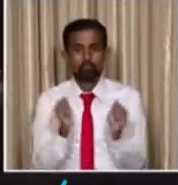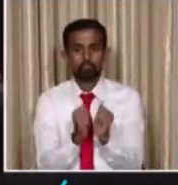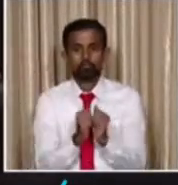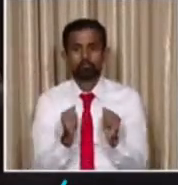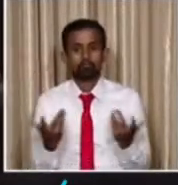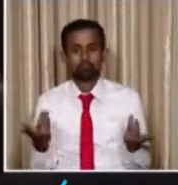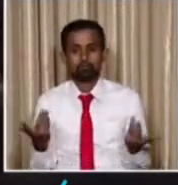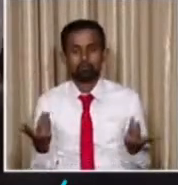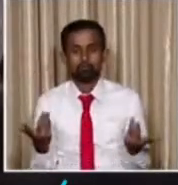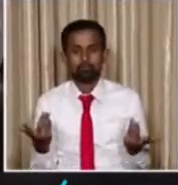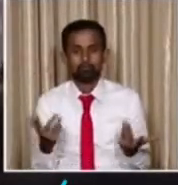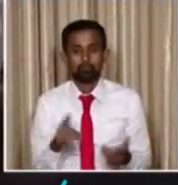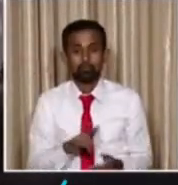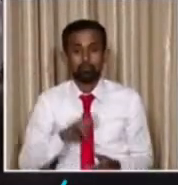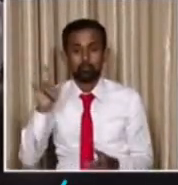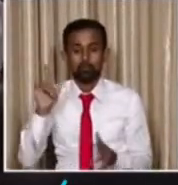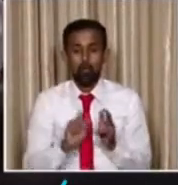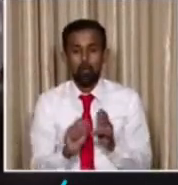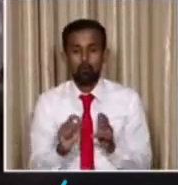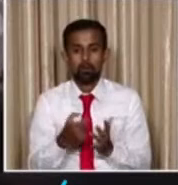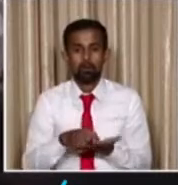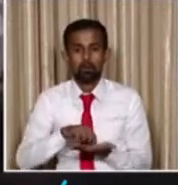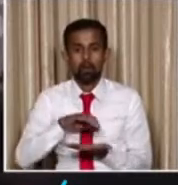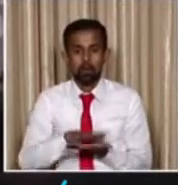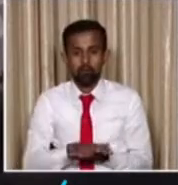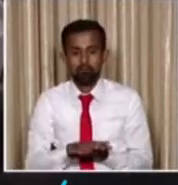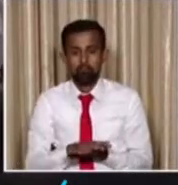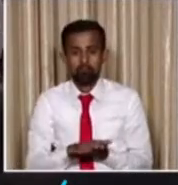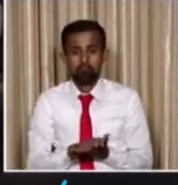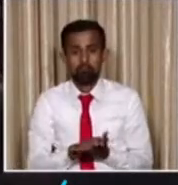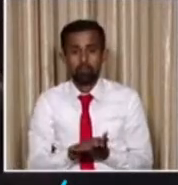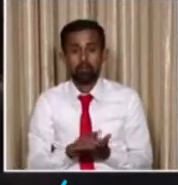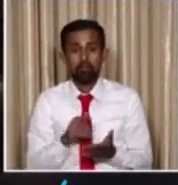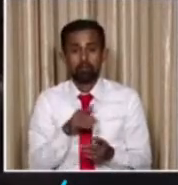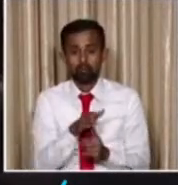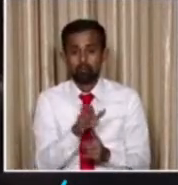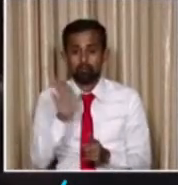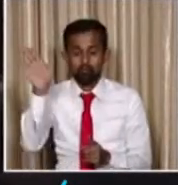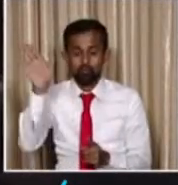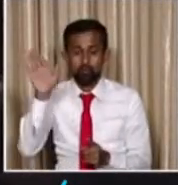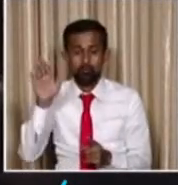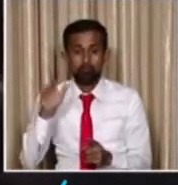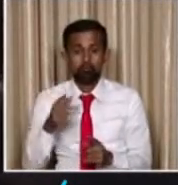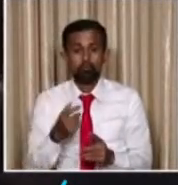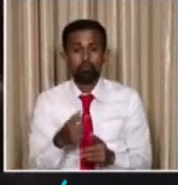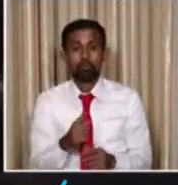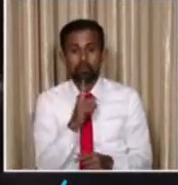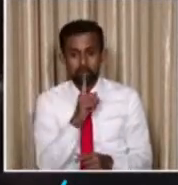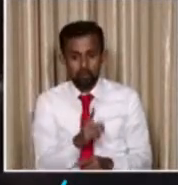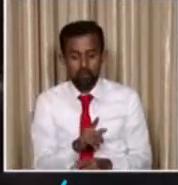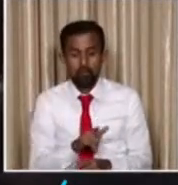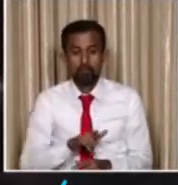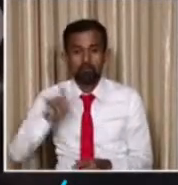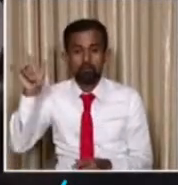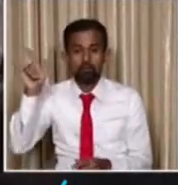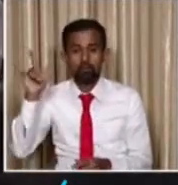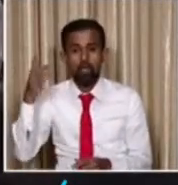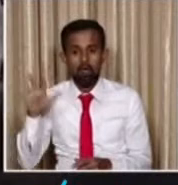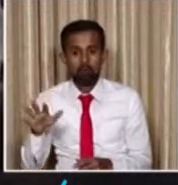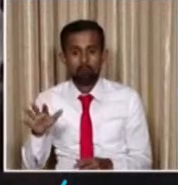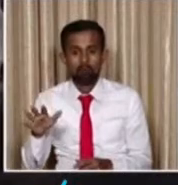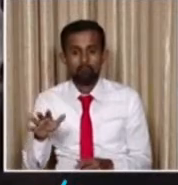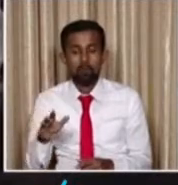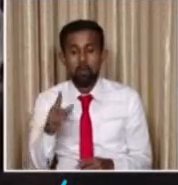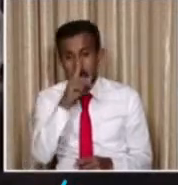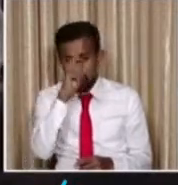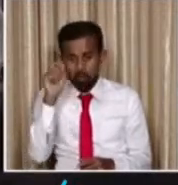නැතුව. විදේශ සේවා නියුක්ති කාර්යාංශයේ ලියාපදිංචි ආයතන මගින් ගිහිල්ලා විදේශ සේවා නියුක්ති කාර්යාංශයේ දැනුවත් කරලා අද ගිහිල්ලා ඉන්නවා. ඔවුන්